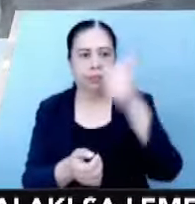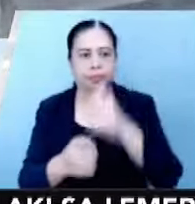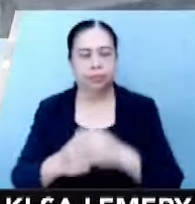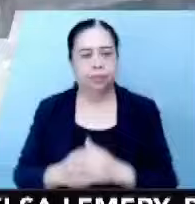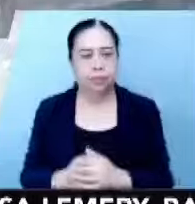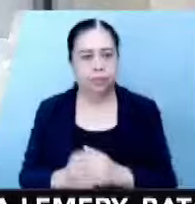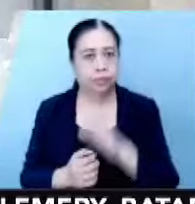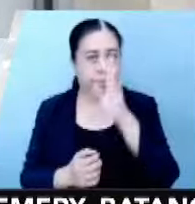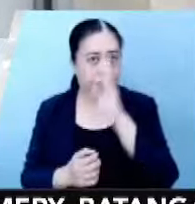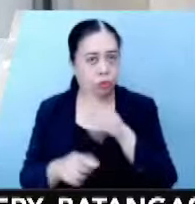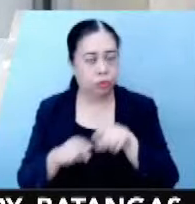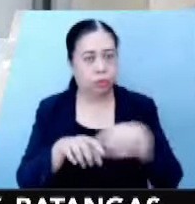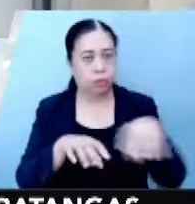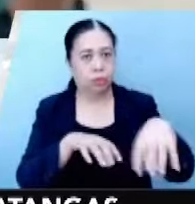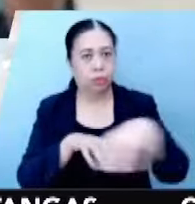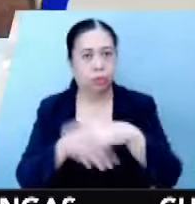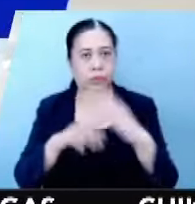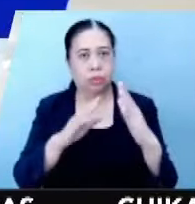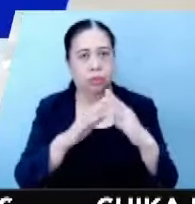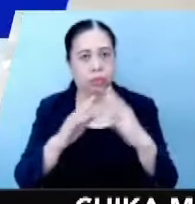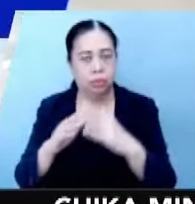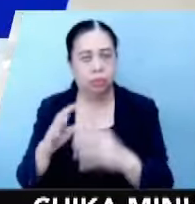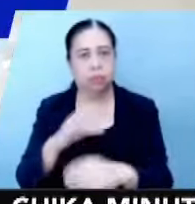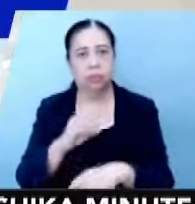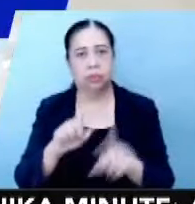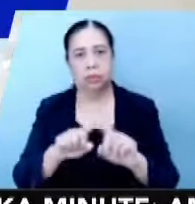ang mga kalapit na bahay at negosyo.